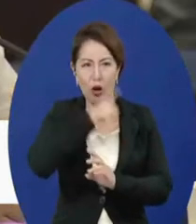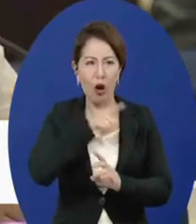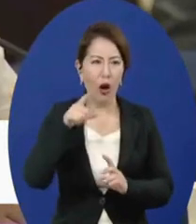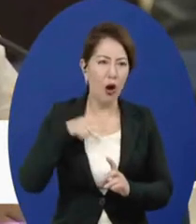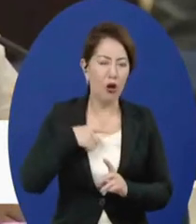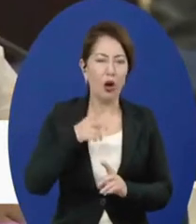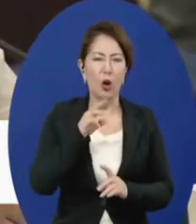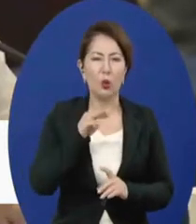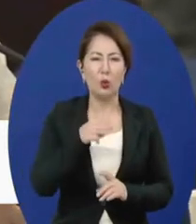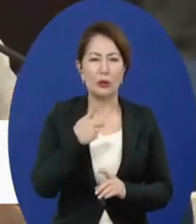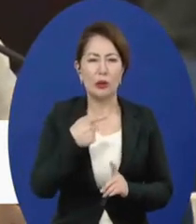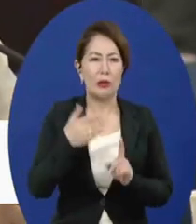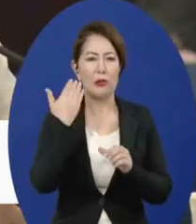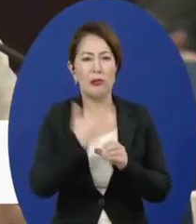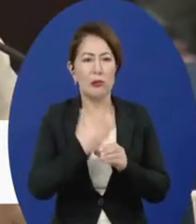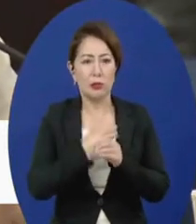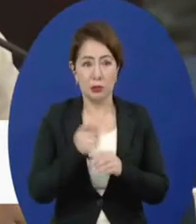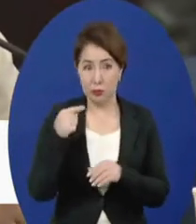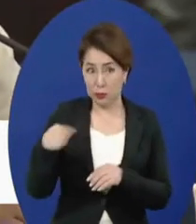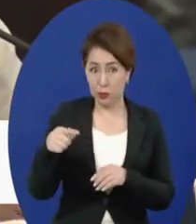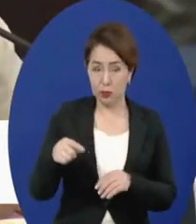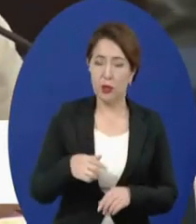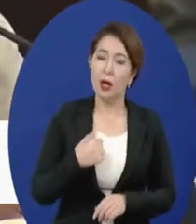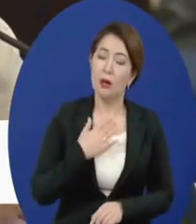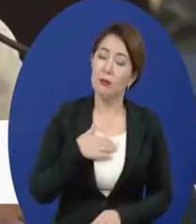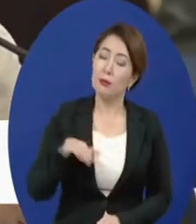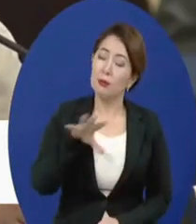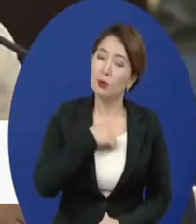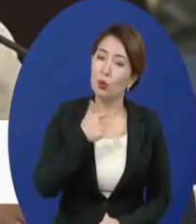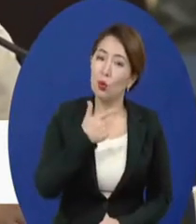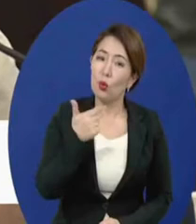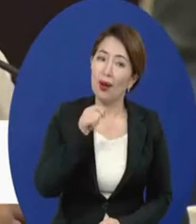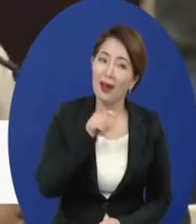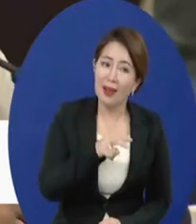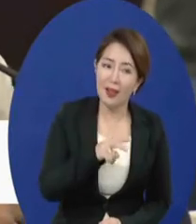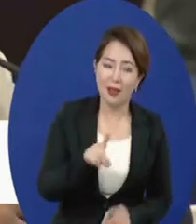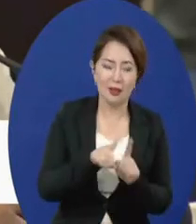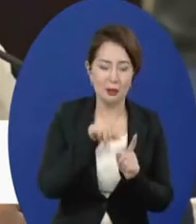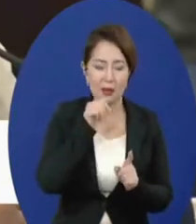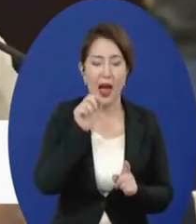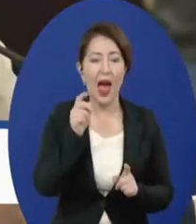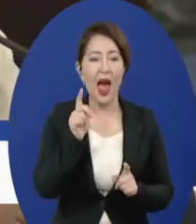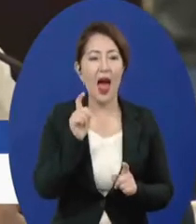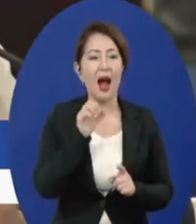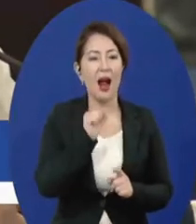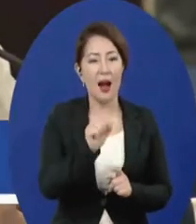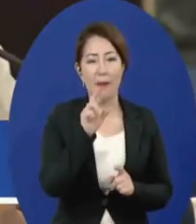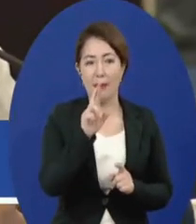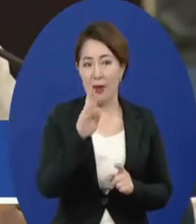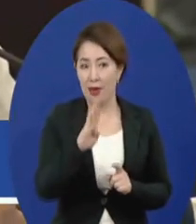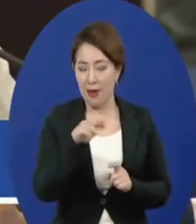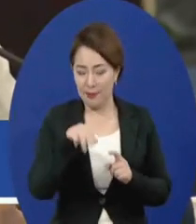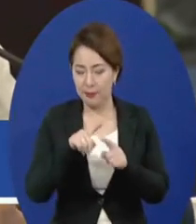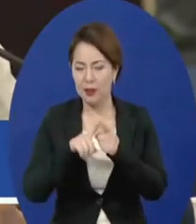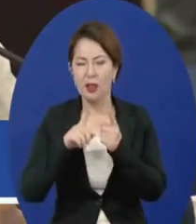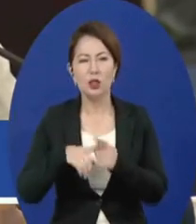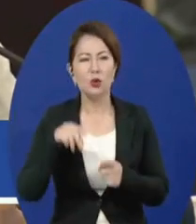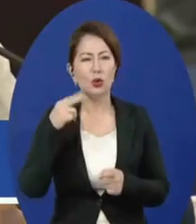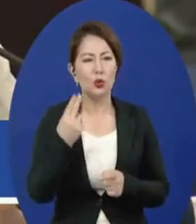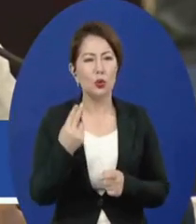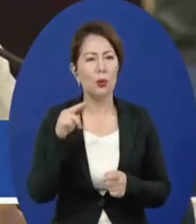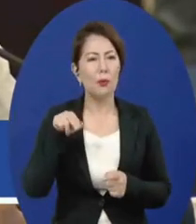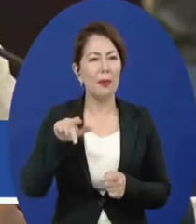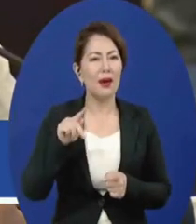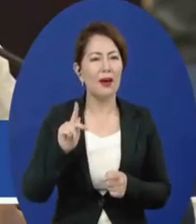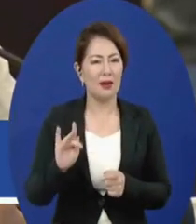хэллээ. Google шиг компани ихэн бай гэхэд ядаж Airbnb, Uber шиг компани ингээд бүтээн байгуулалт гэдэг мөрөөдөл байхгүй байна.